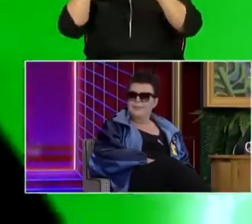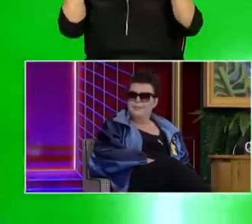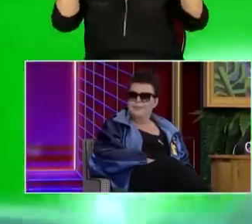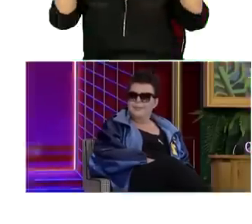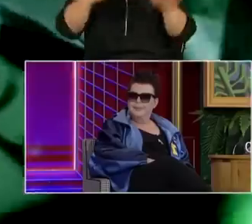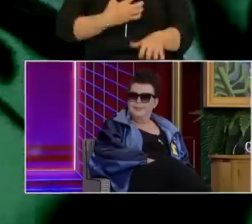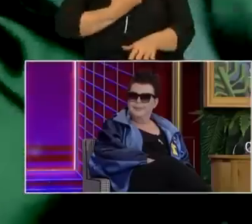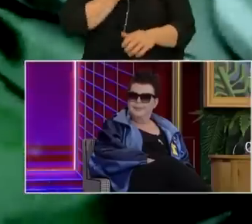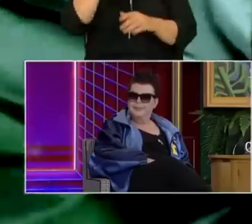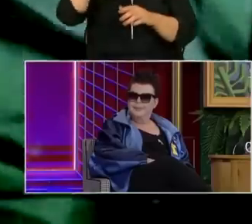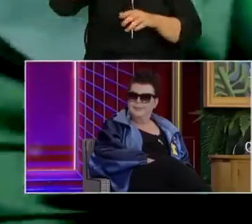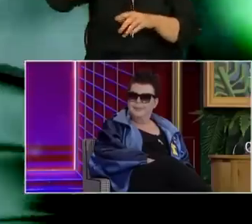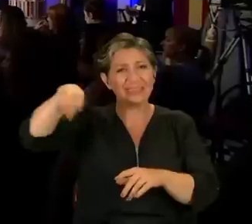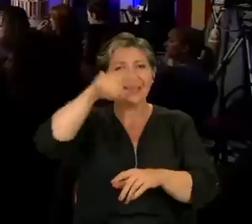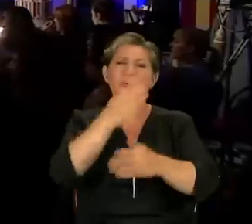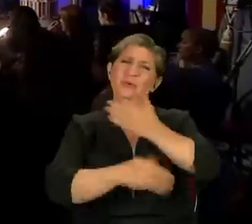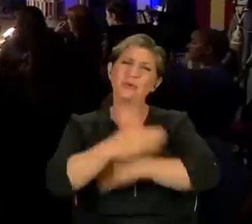kuşum güzelse.